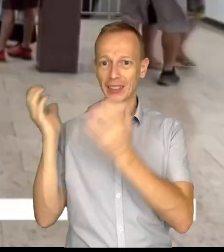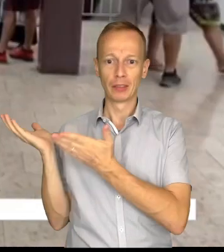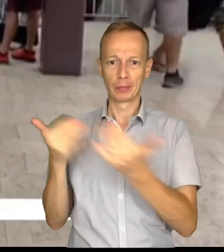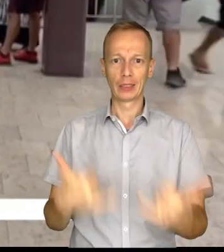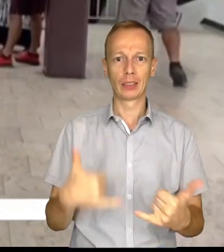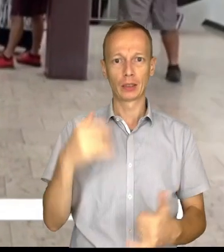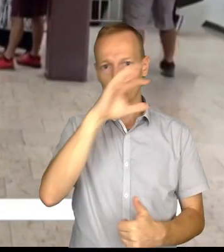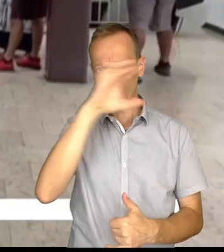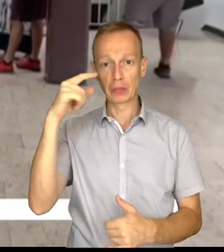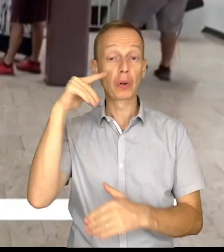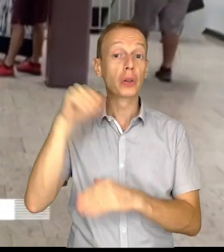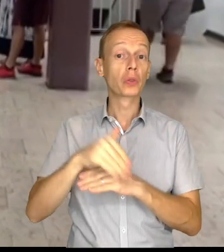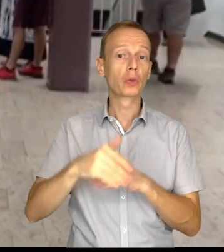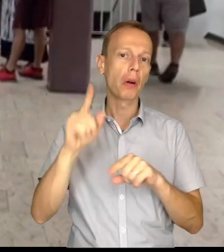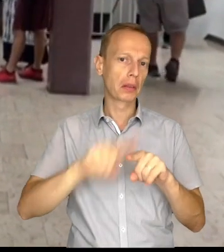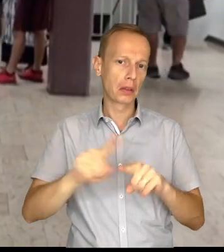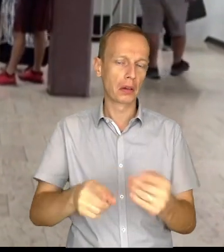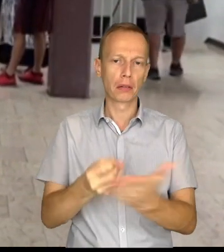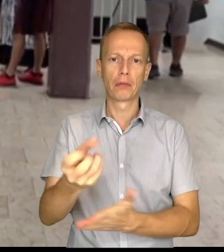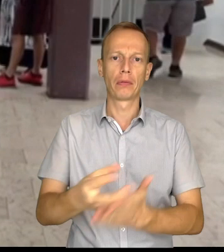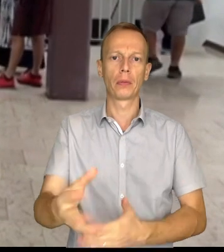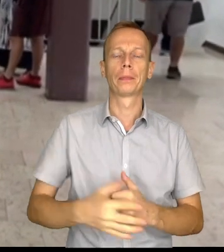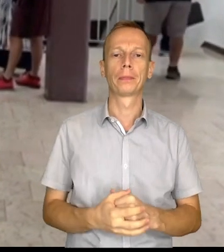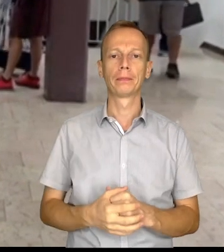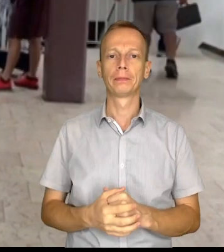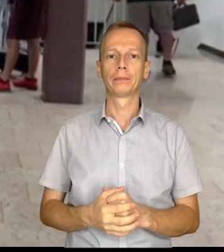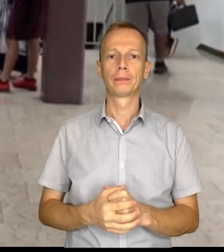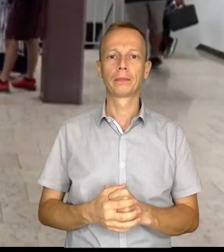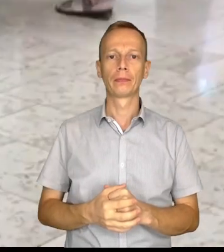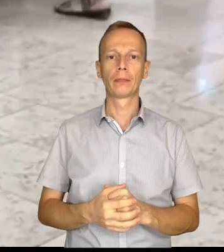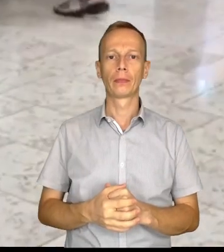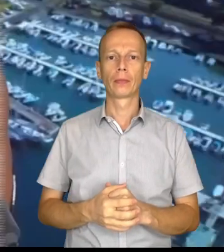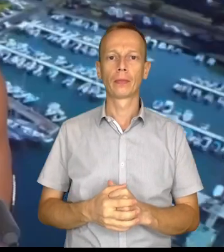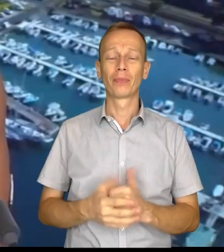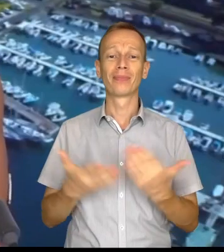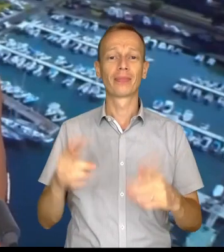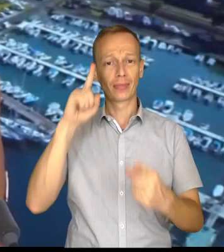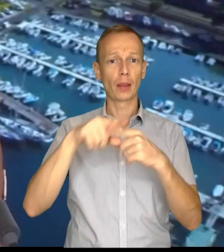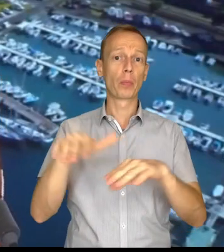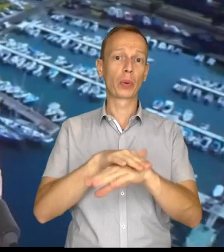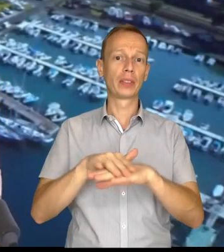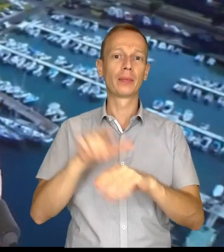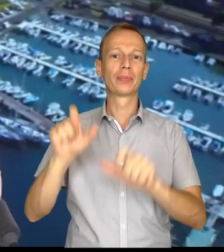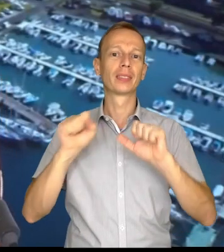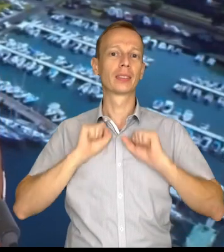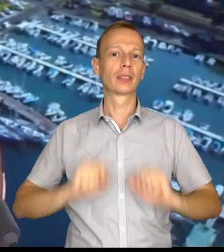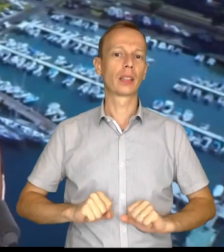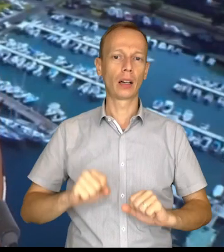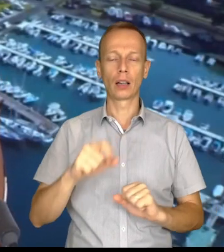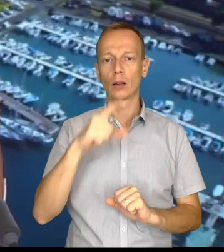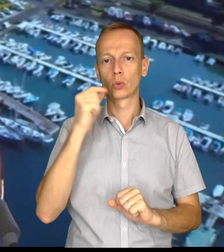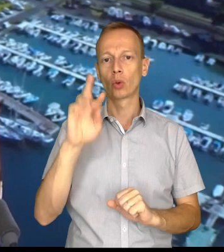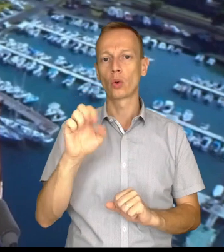du Mexique. Nous en saurons plus donc ce soir dans vos deux éditions. Un mot de politique avec nos sénateurs